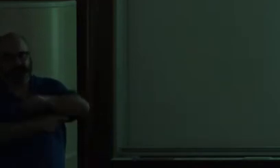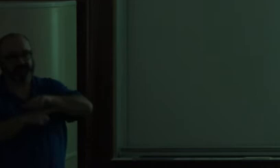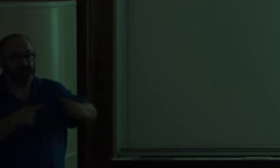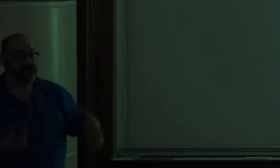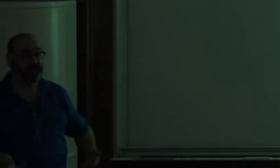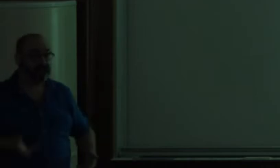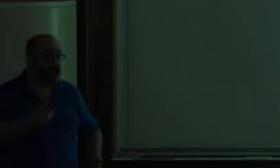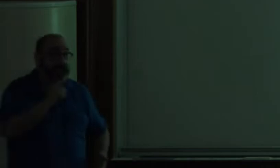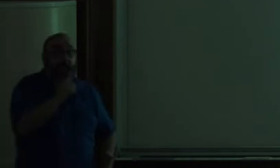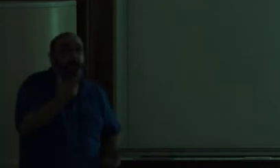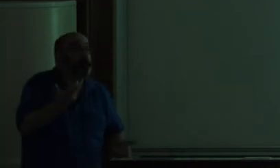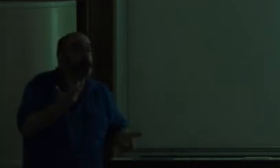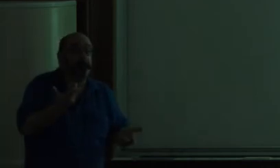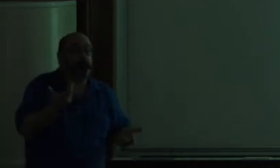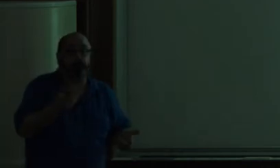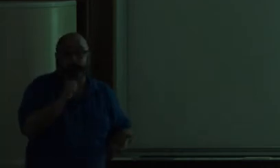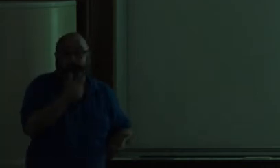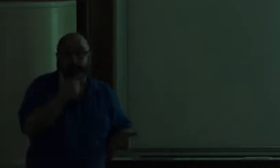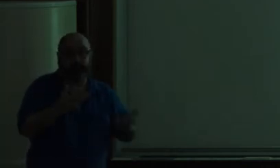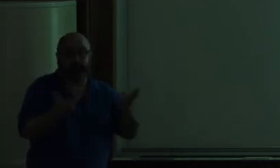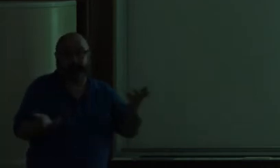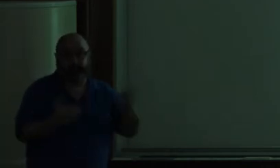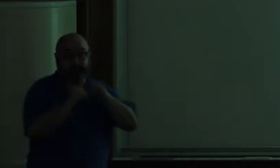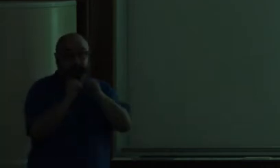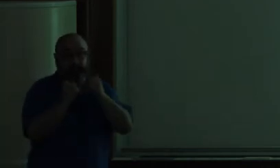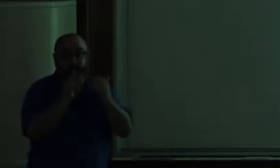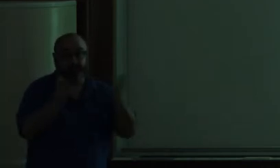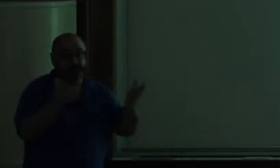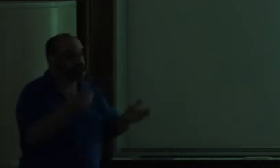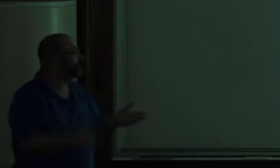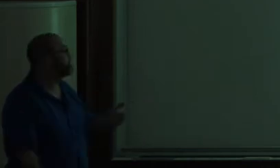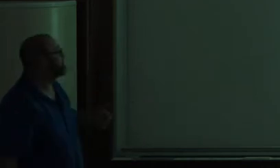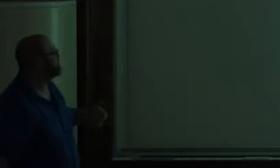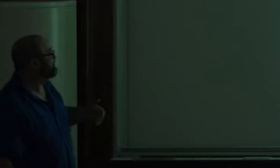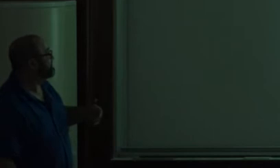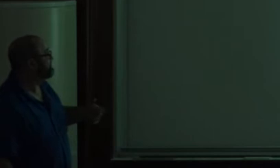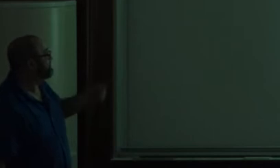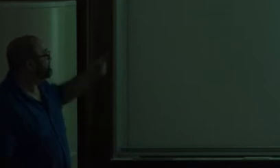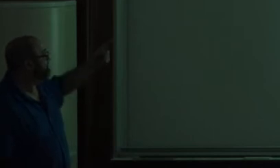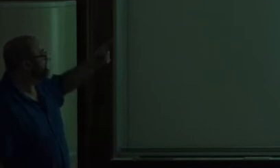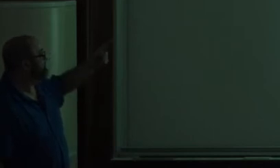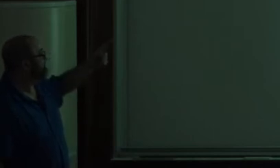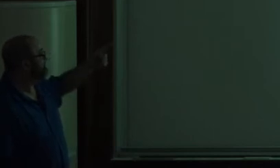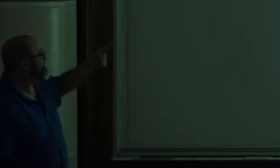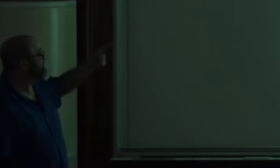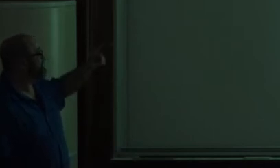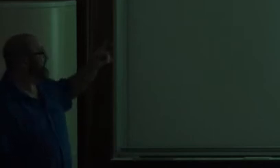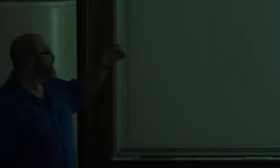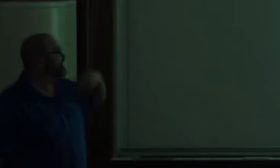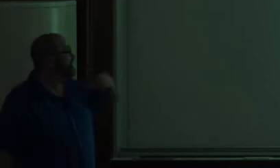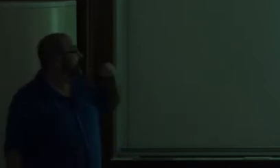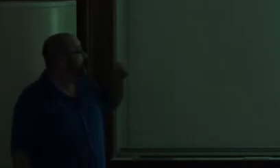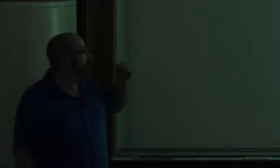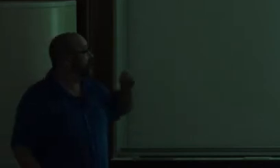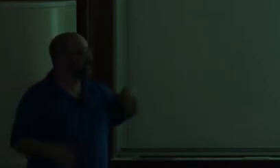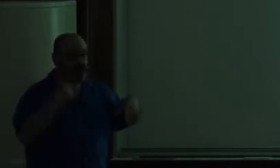Mais ça n'a pas l'air démentiel hein, sur le papier, comme ça, l'unpacking. Bon, voilà. Si je vous lance ça, l'unpacking, c'est aussi ce qui permet de donner cette